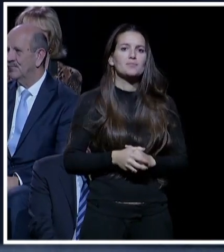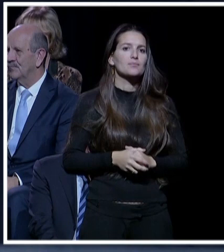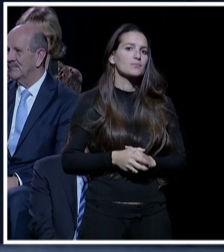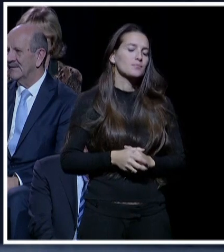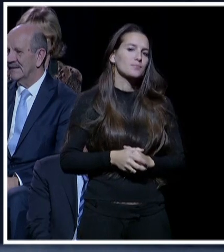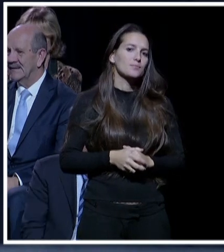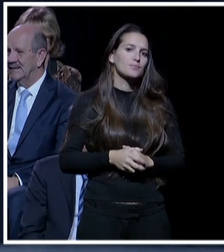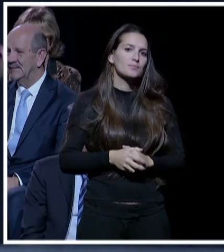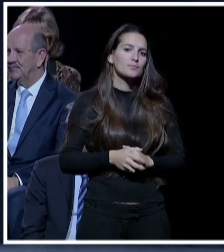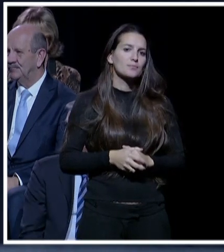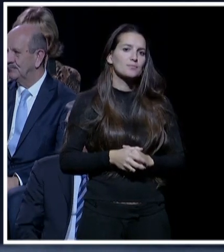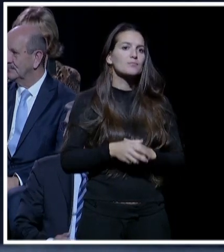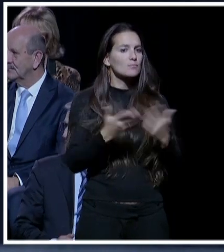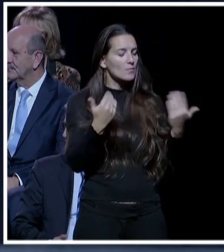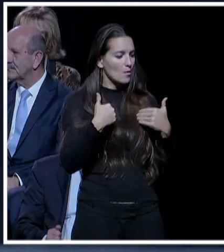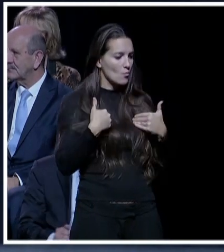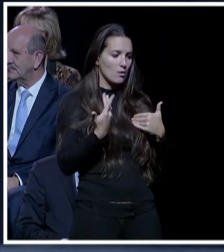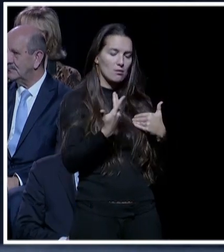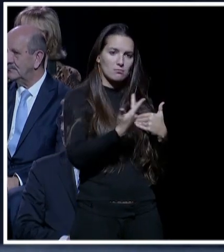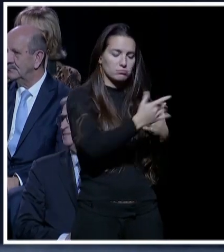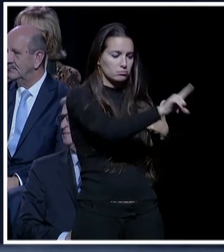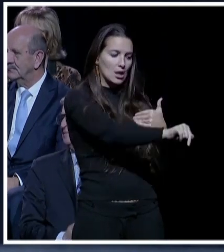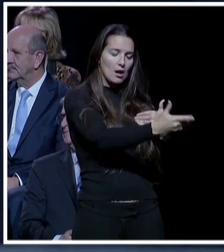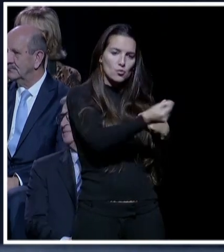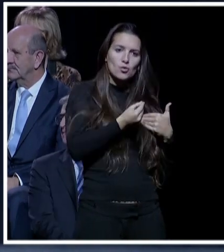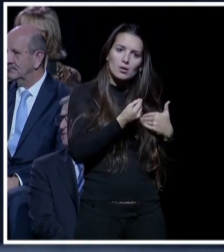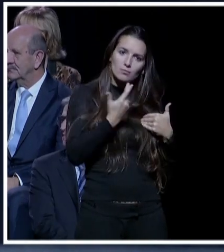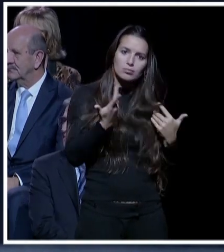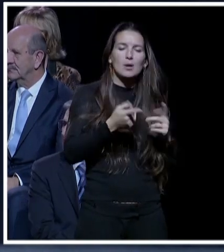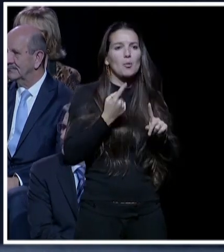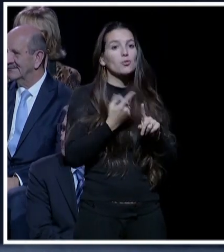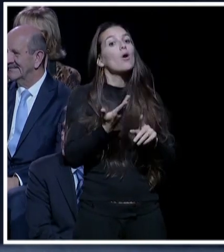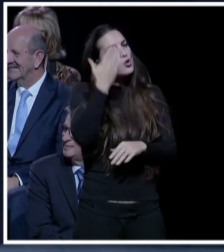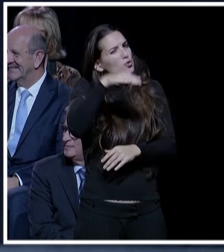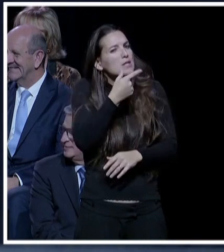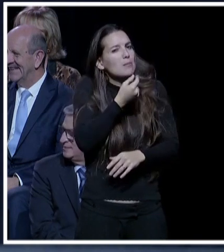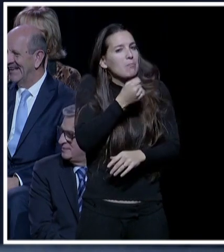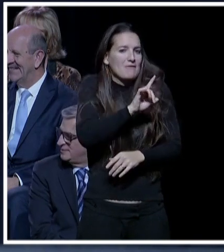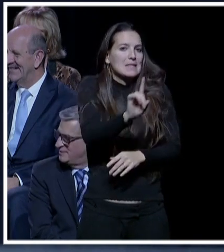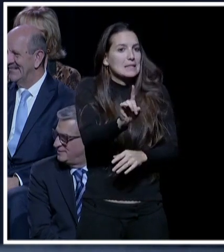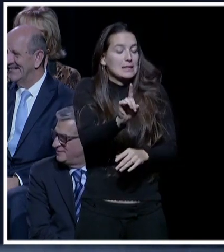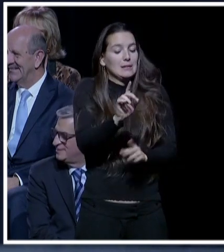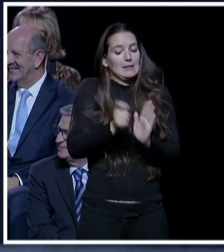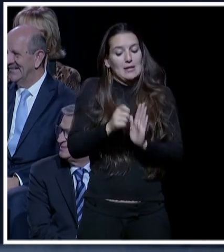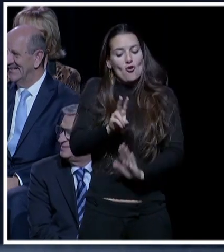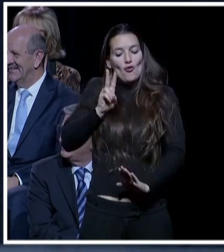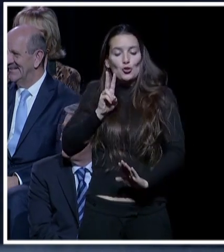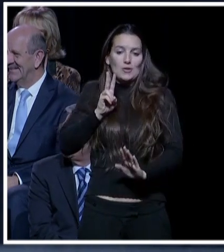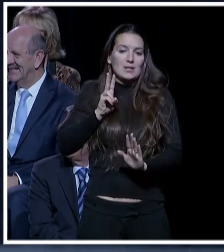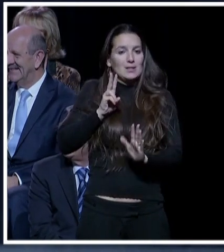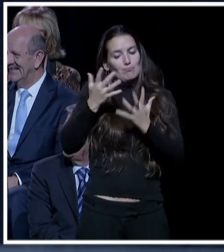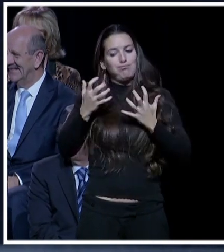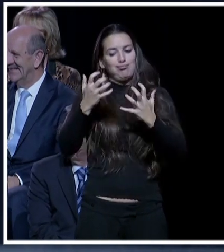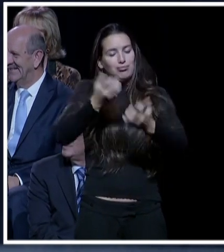Très sensible à ta présence. Je sais que ce n'est pas toujours simple de sortir un dimanche après-midi quand on a eu ses vœux le vendredi. Il y avait